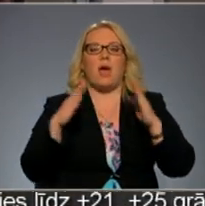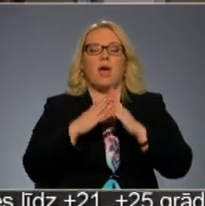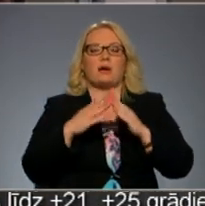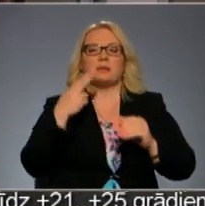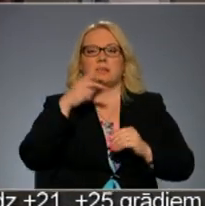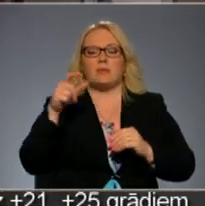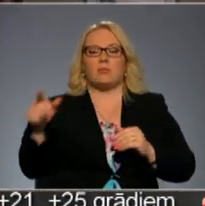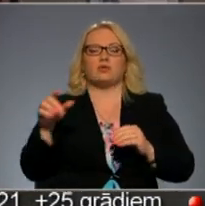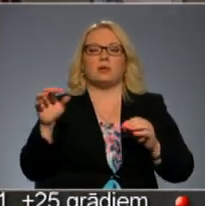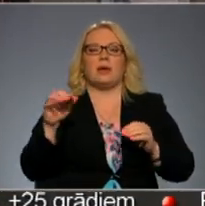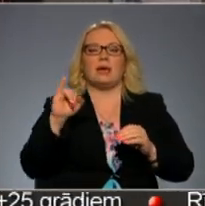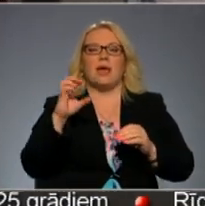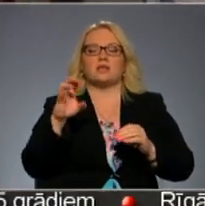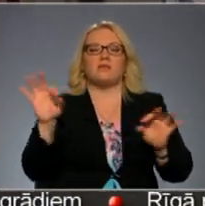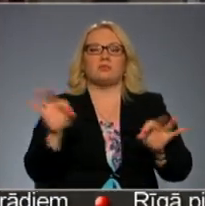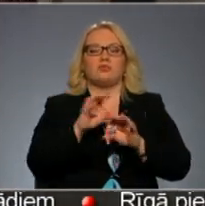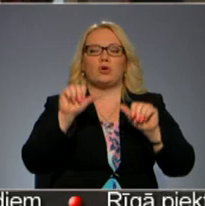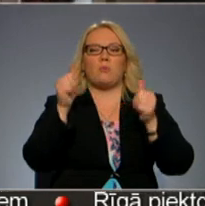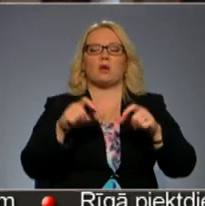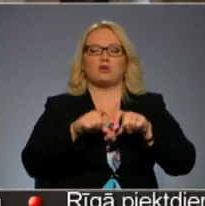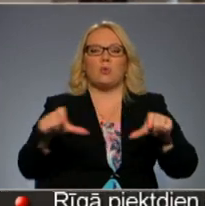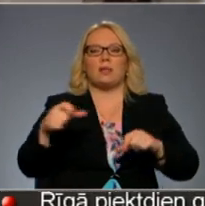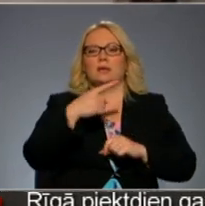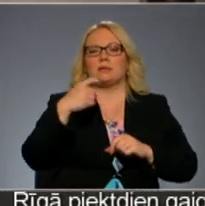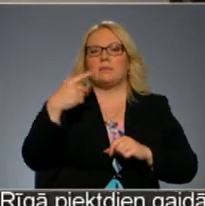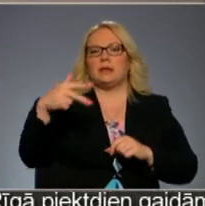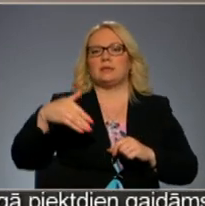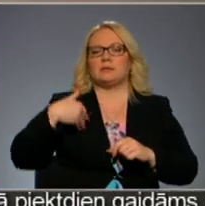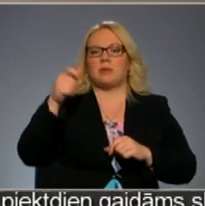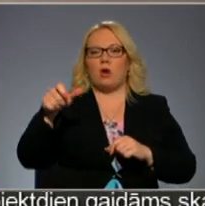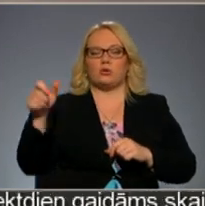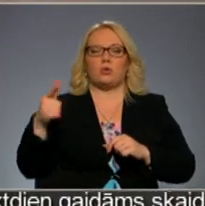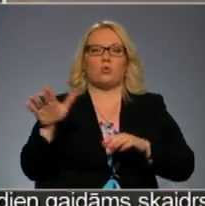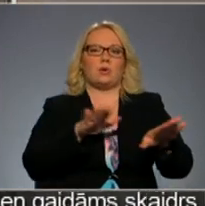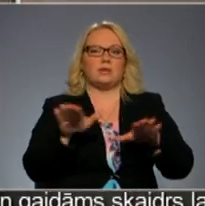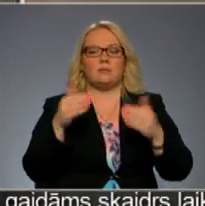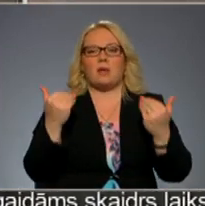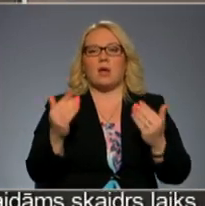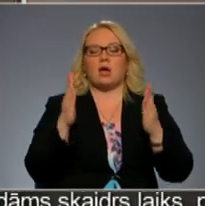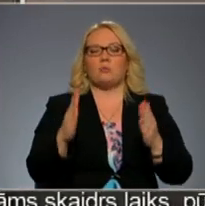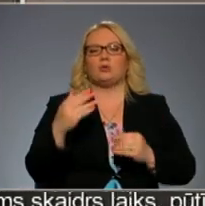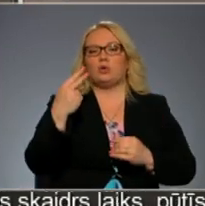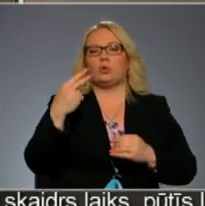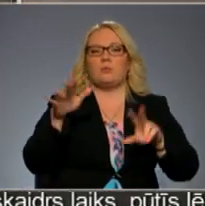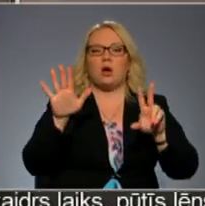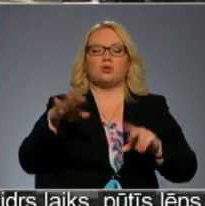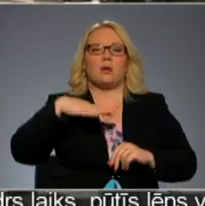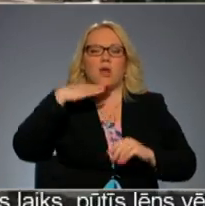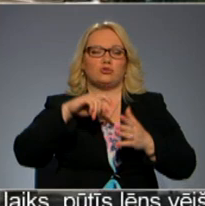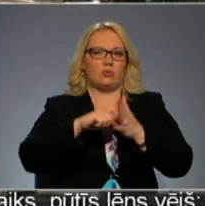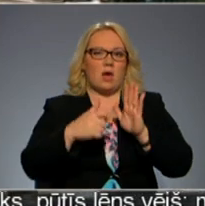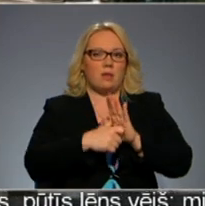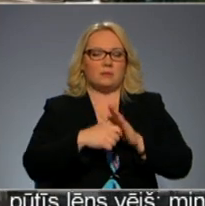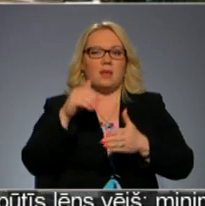būs Iecavas mūzikas un mākslas skolas vairāk nekā 130 audzēkņi, kuru rīcībā tagad būs 28 klašu telpas,